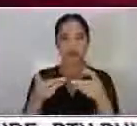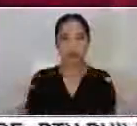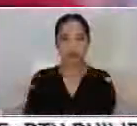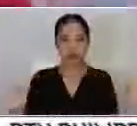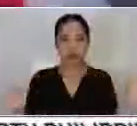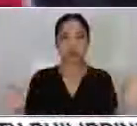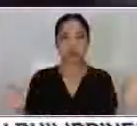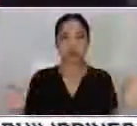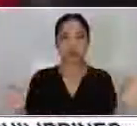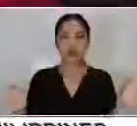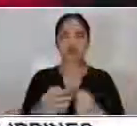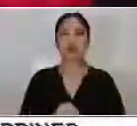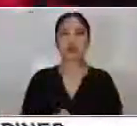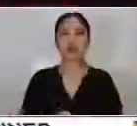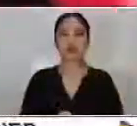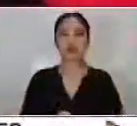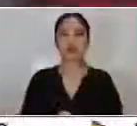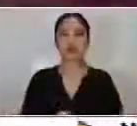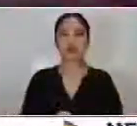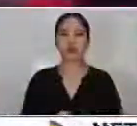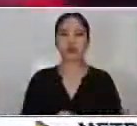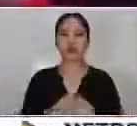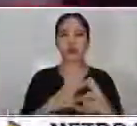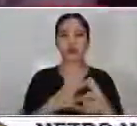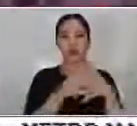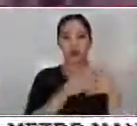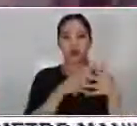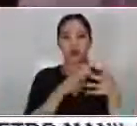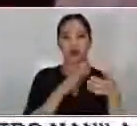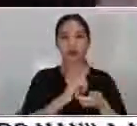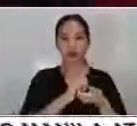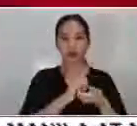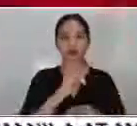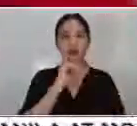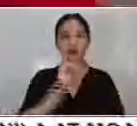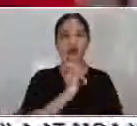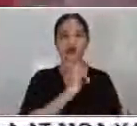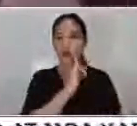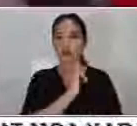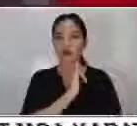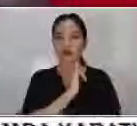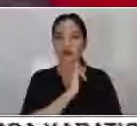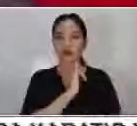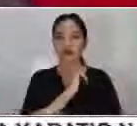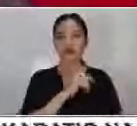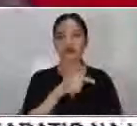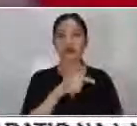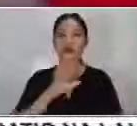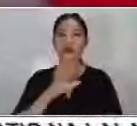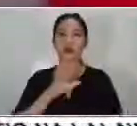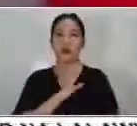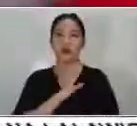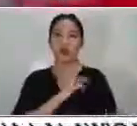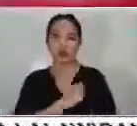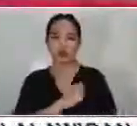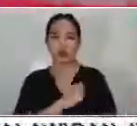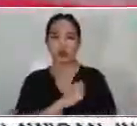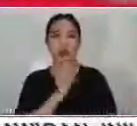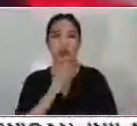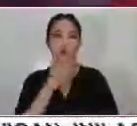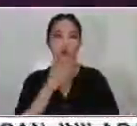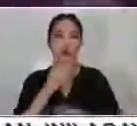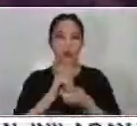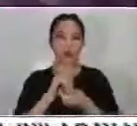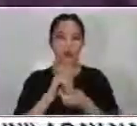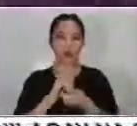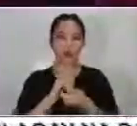Sa ngayon ay 730 Palestinians na ang namamatay sa insidente, habang 35 naman sa panig ng